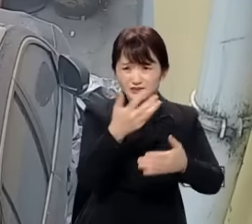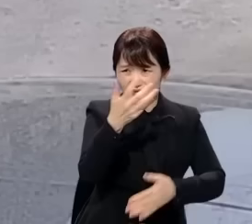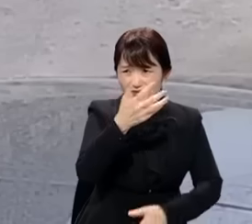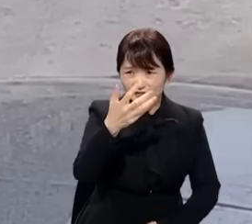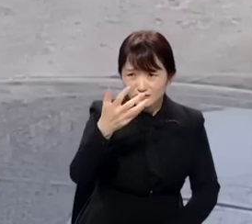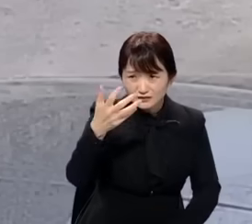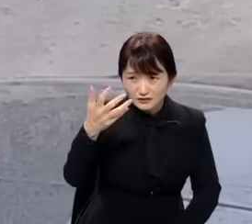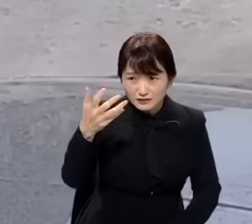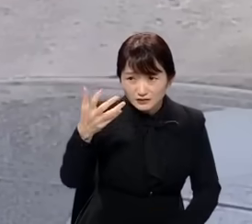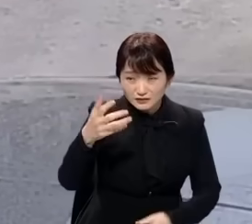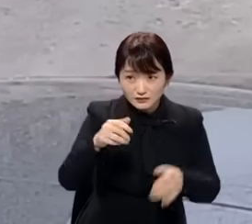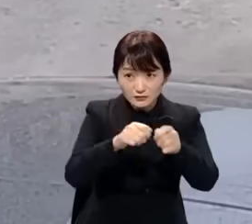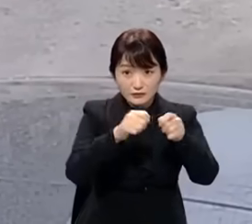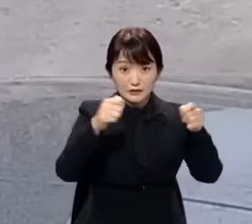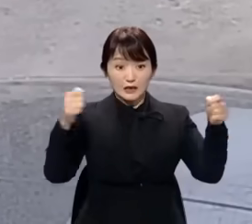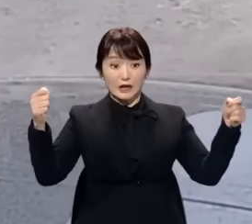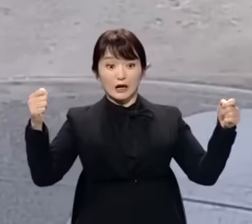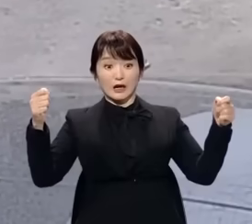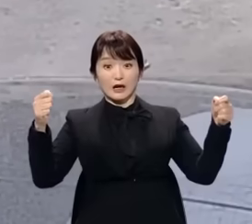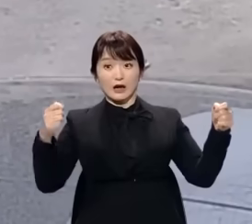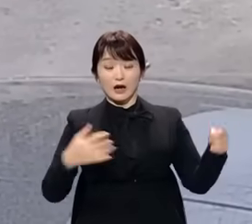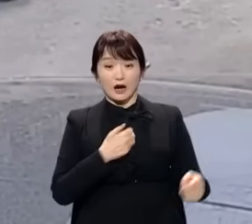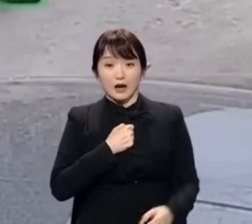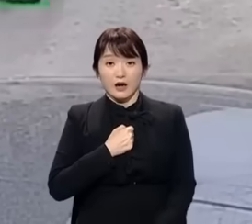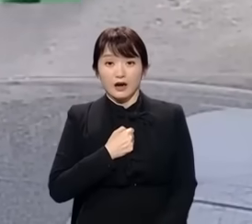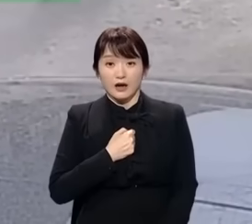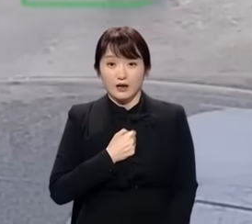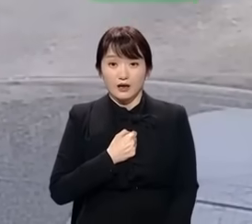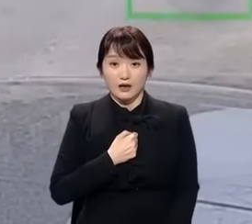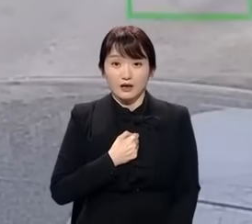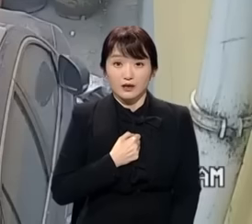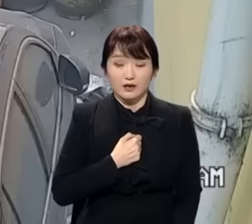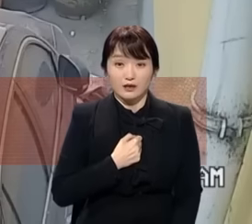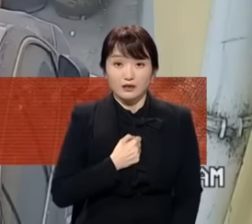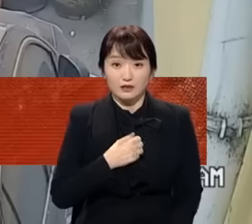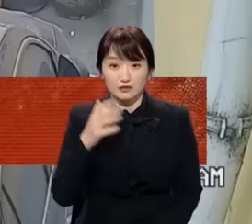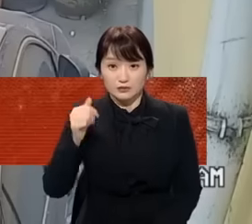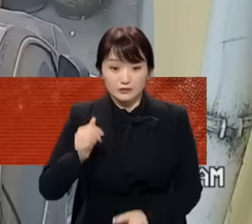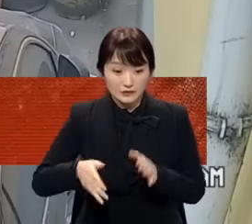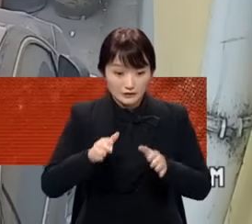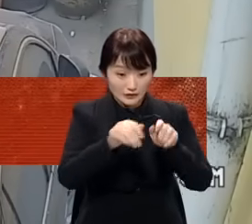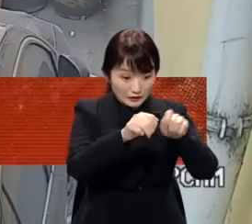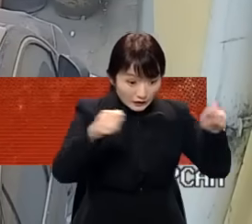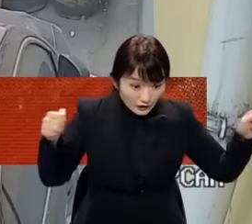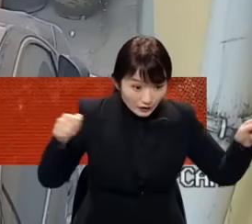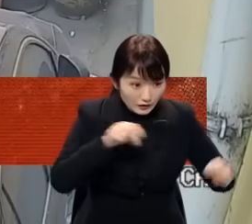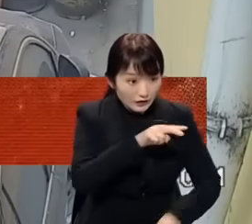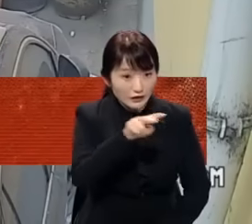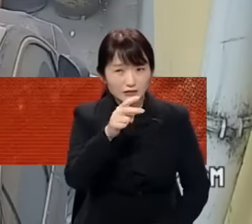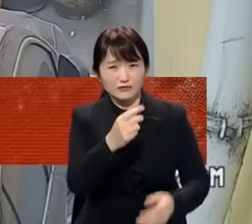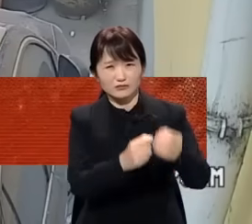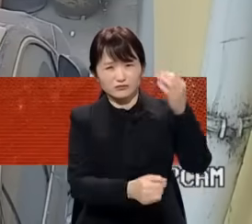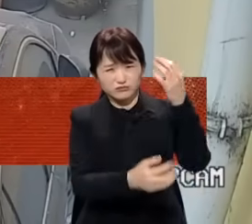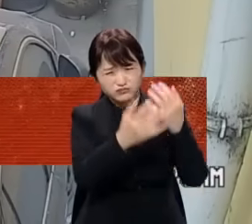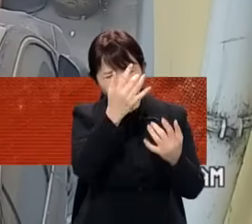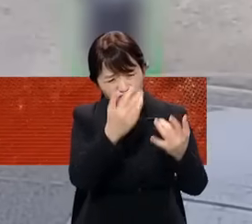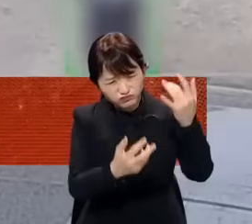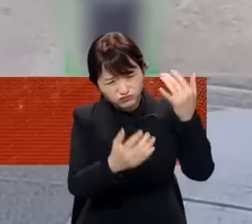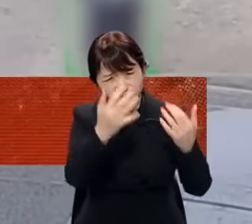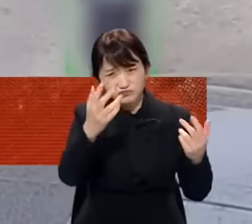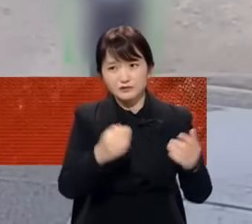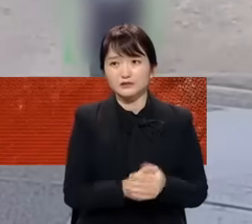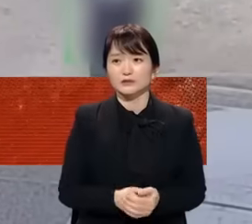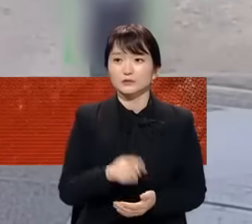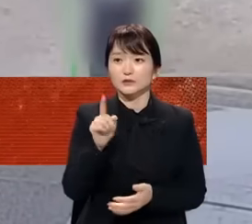뿜어져 나오기 시작을 했습니다. 설마 불! 네, 건물 주인이 달려와 대문을 열자마자 시뻘건 화염이 뿜어져 나옵니다.